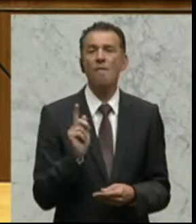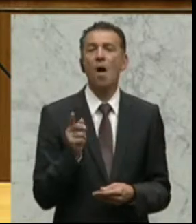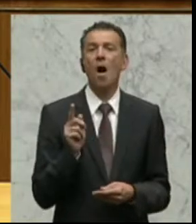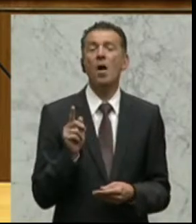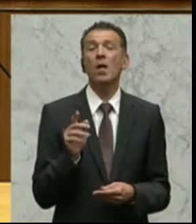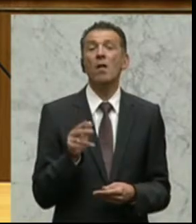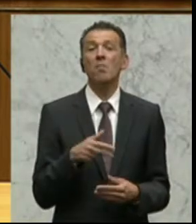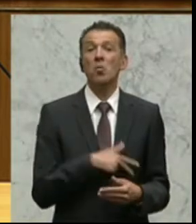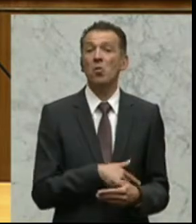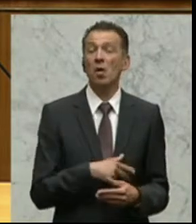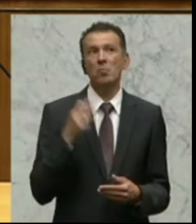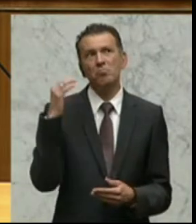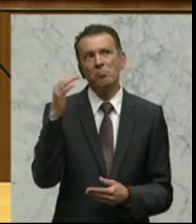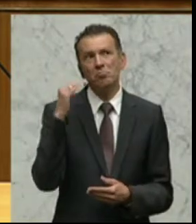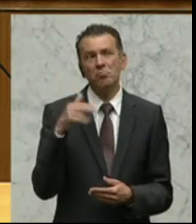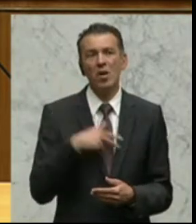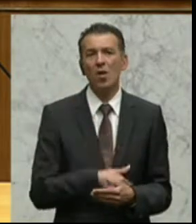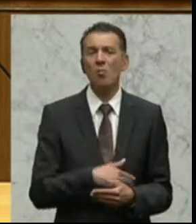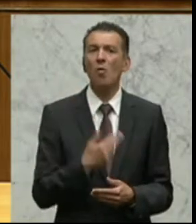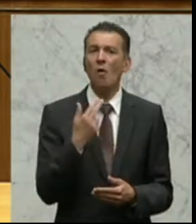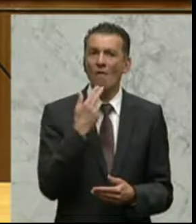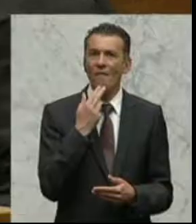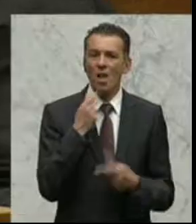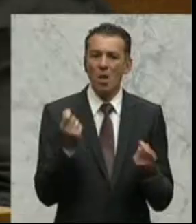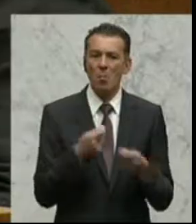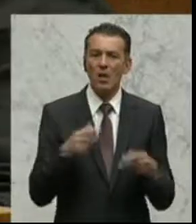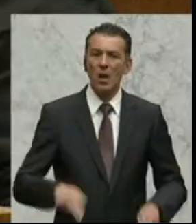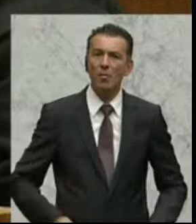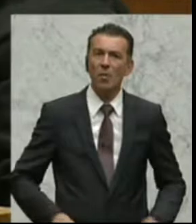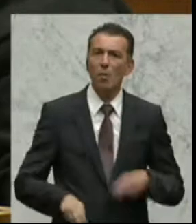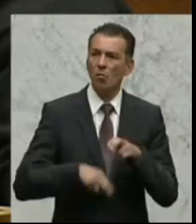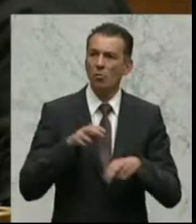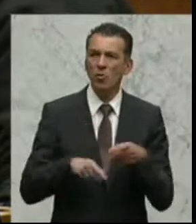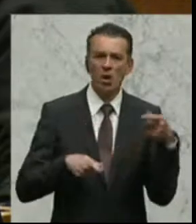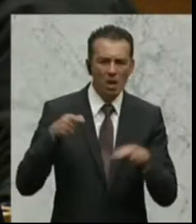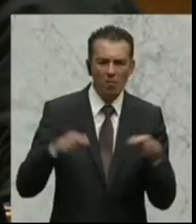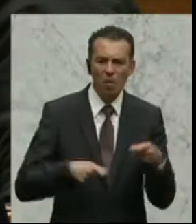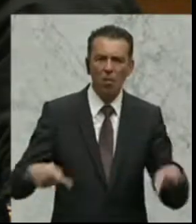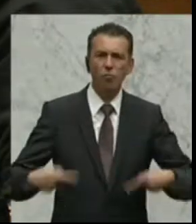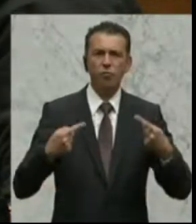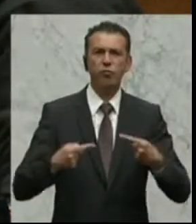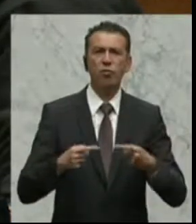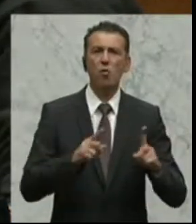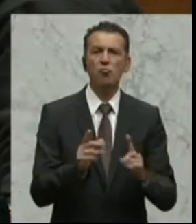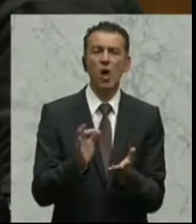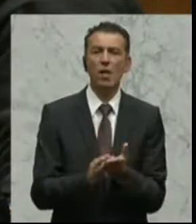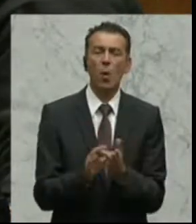will mit ihren Plänen Betriebsvermögen besteuern. Das ist investorfeindlich, das ist standortschädlich, das ist nicht gut für Österreich.